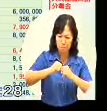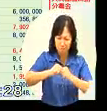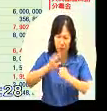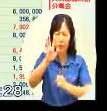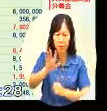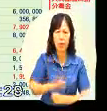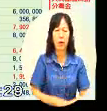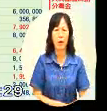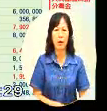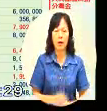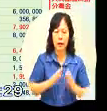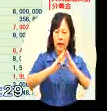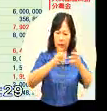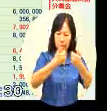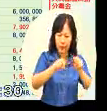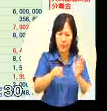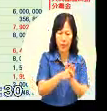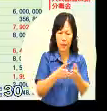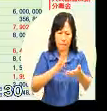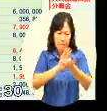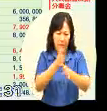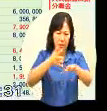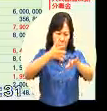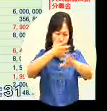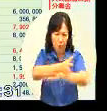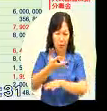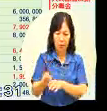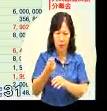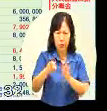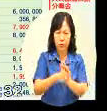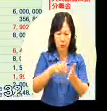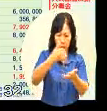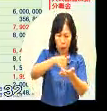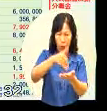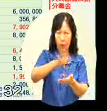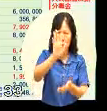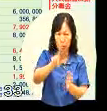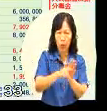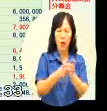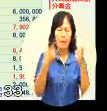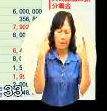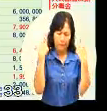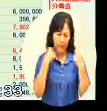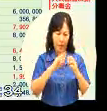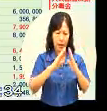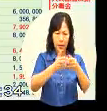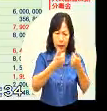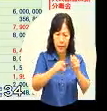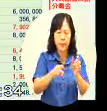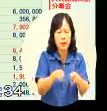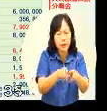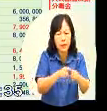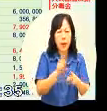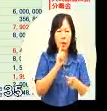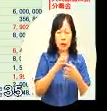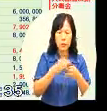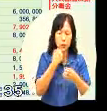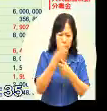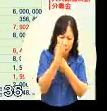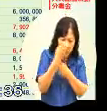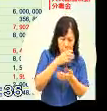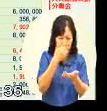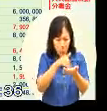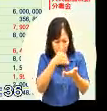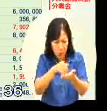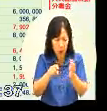呢，议会呢越权编预算。什么叫做越权编预算呢？你不应该，议会照常理来讲，你是审预算、审